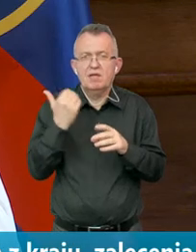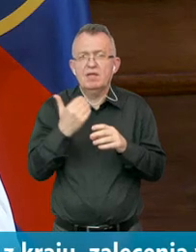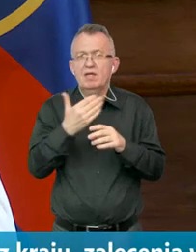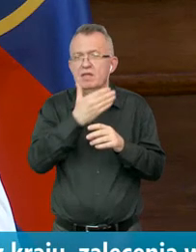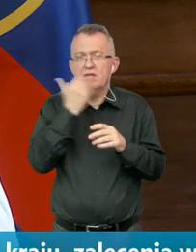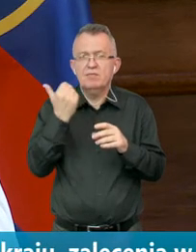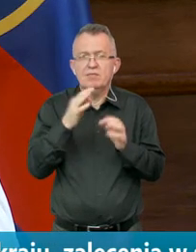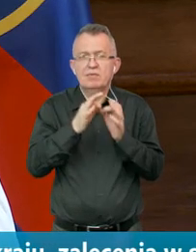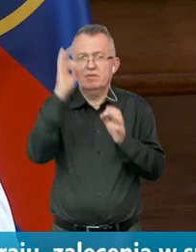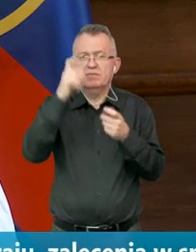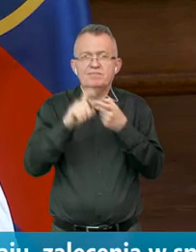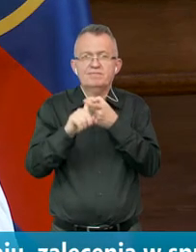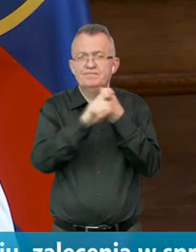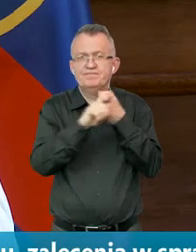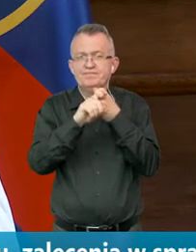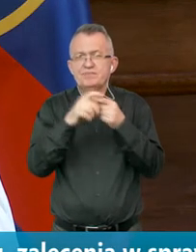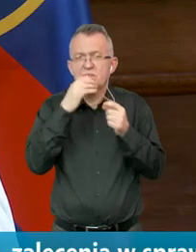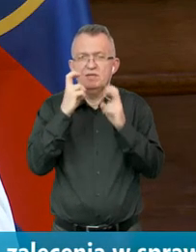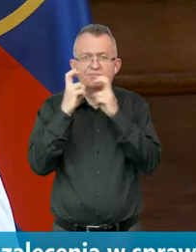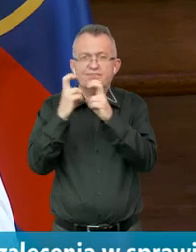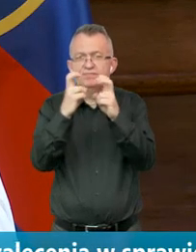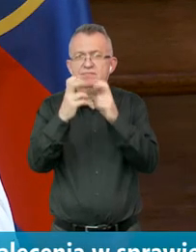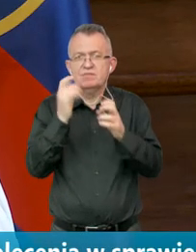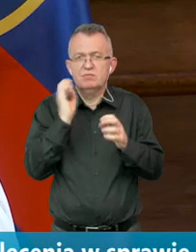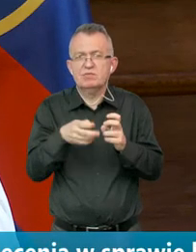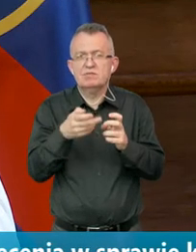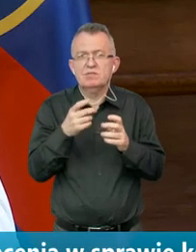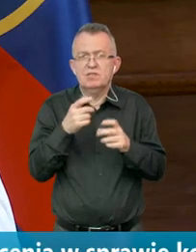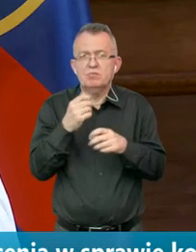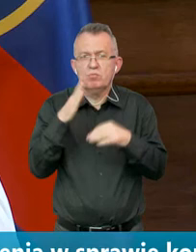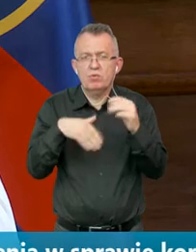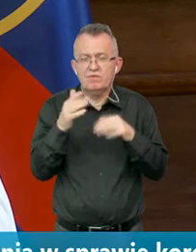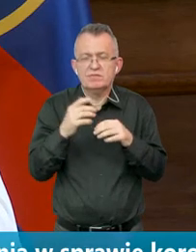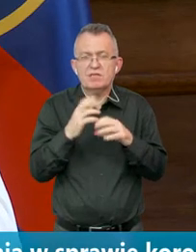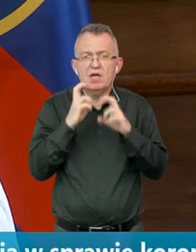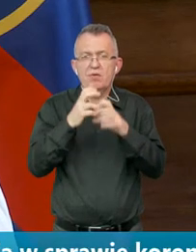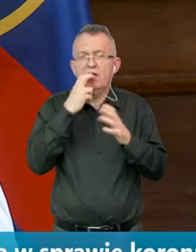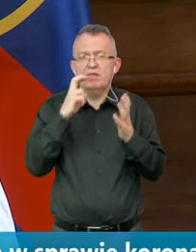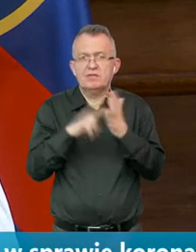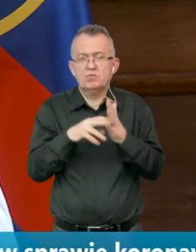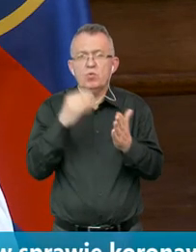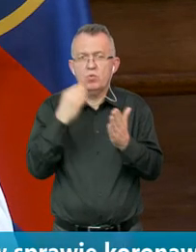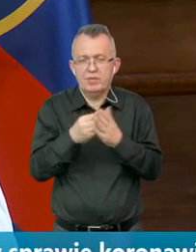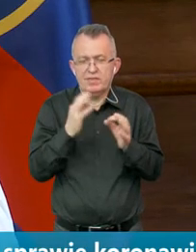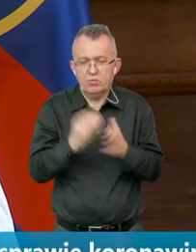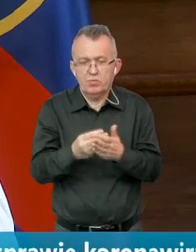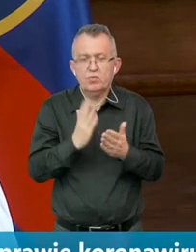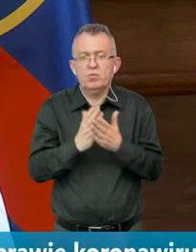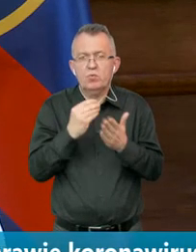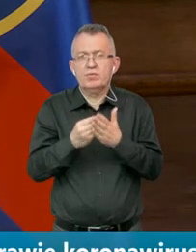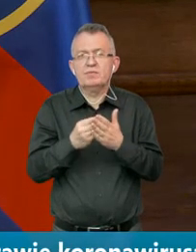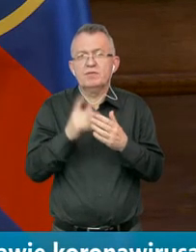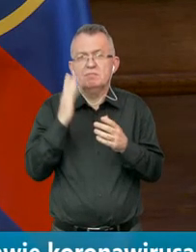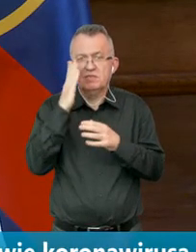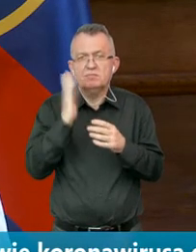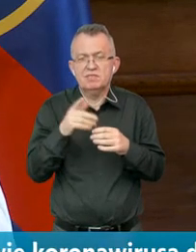ma połączenia pantografem z siecią i tej sieci nie musimy budować. Autobusy elektryczne, przypomnę, że kupujemy w tej chwili, więc myślę, że one